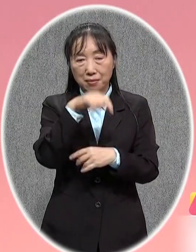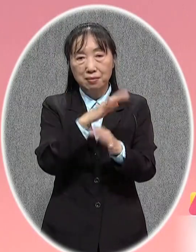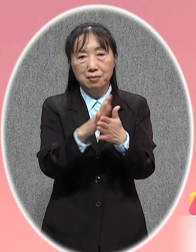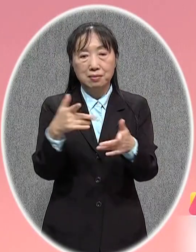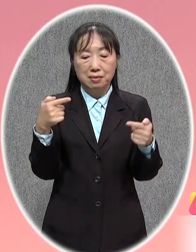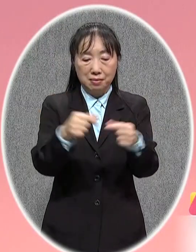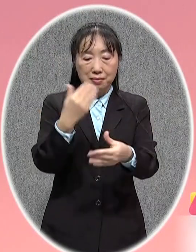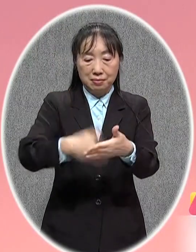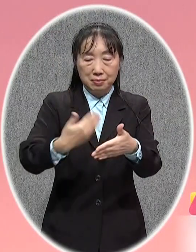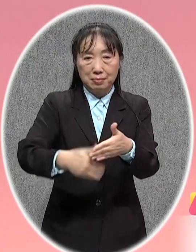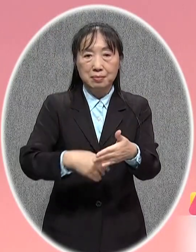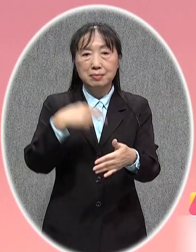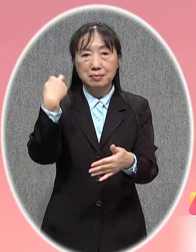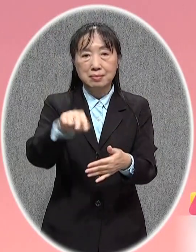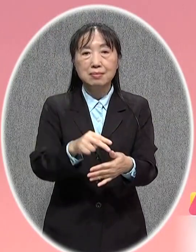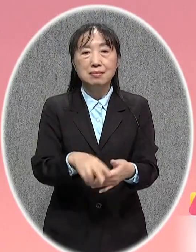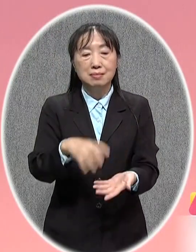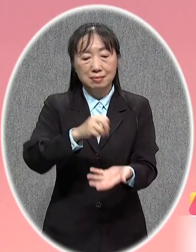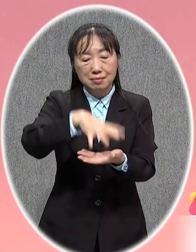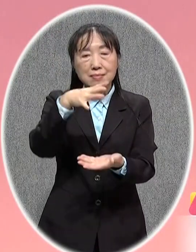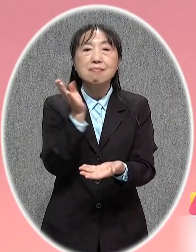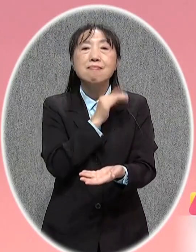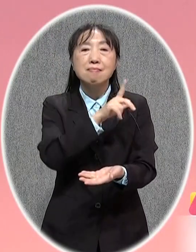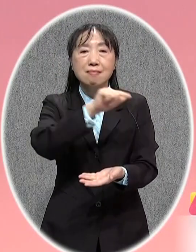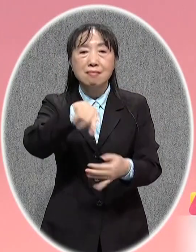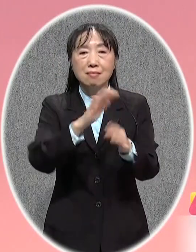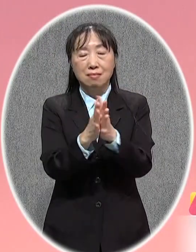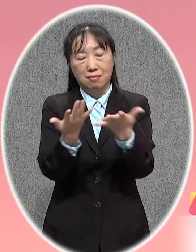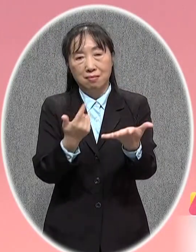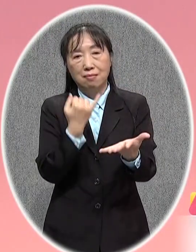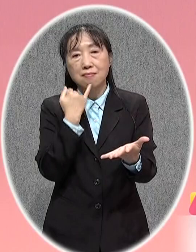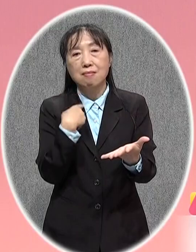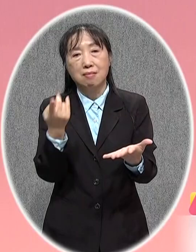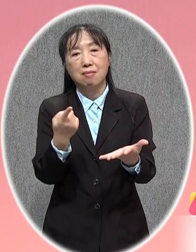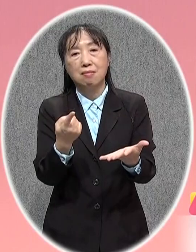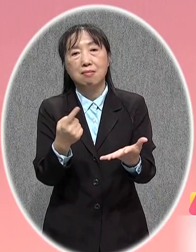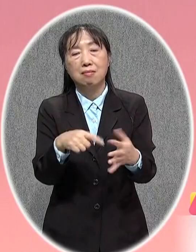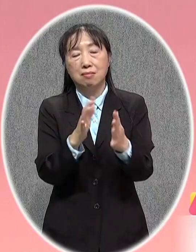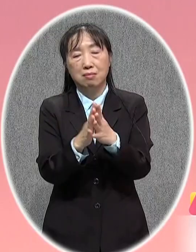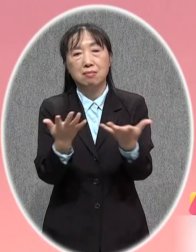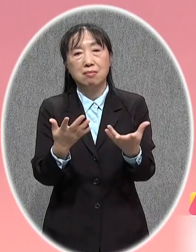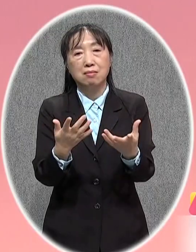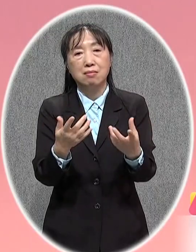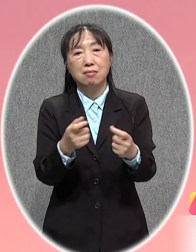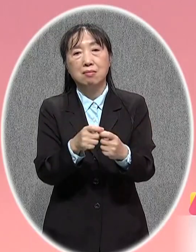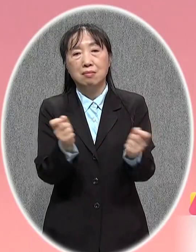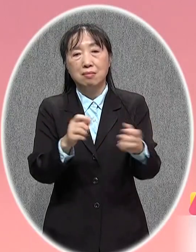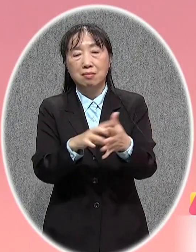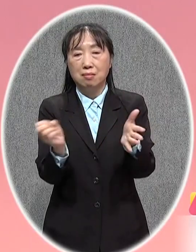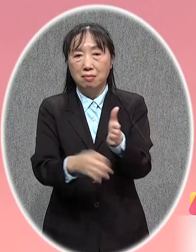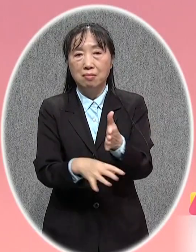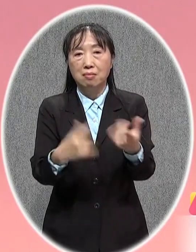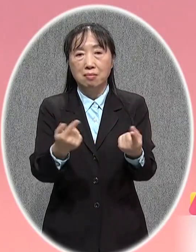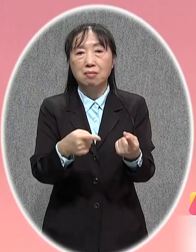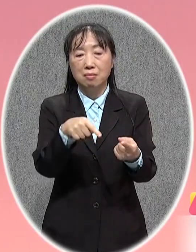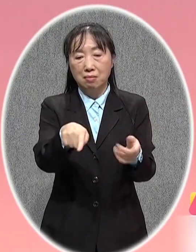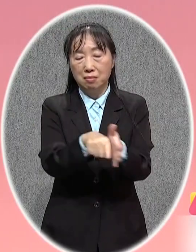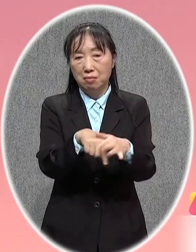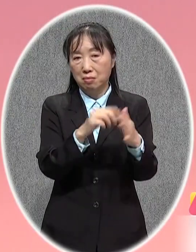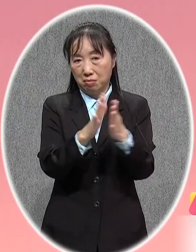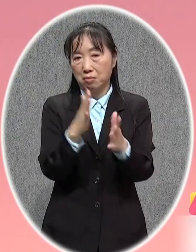可远离核废料以及核灾梦魇等等多元环保价值的最大化的兼